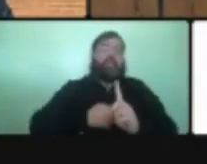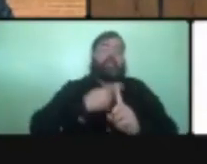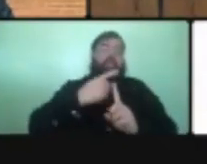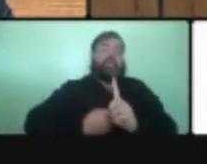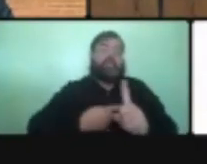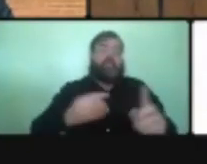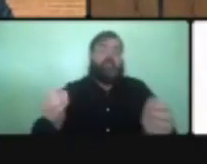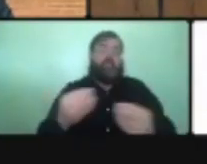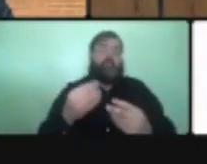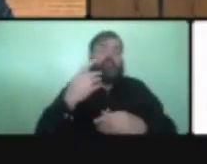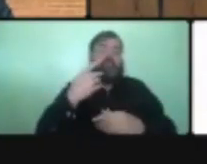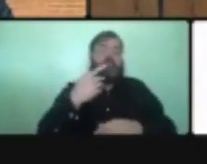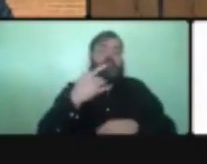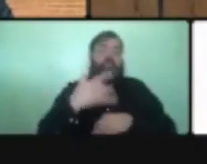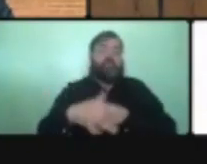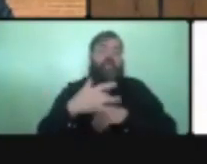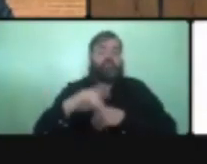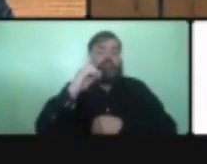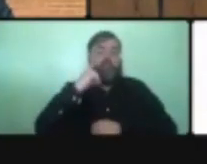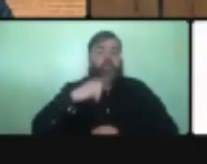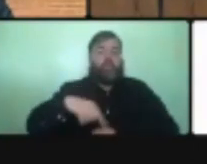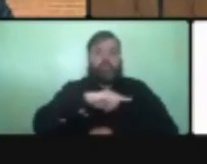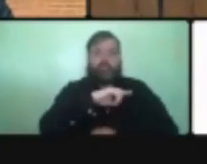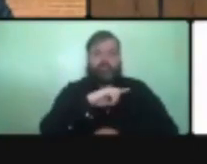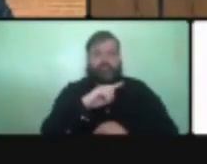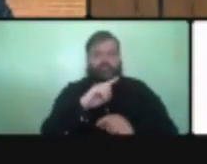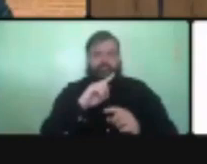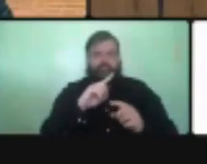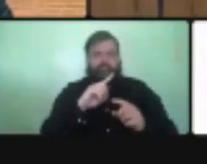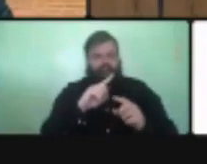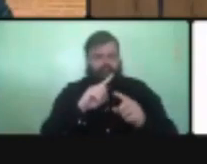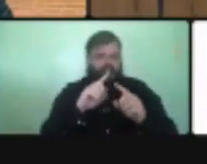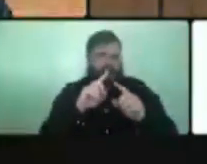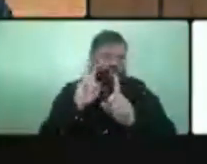wangependa kukodisha nafasi za ofisi.